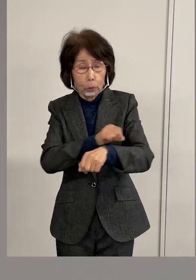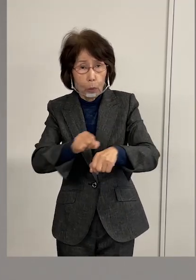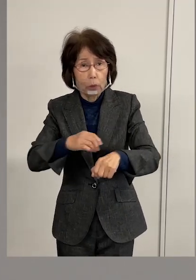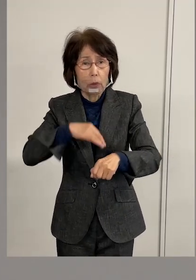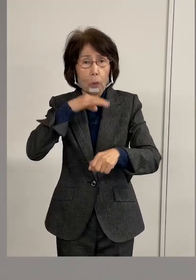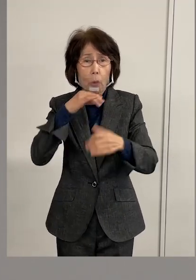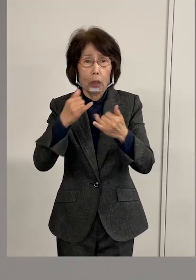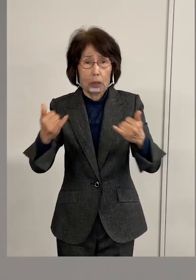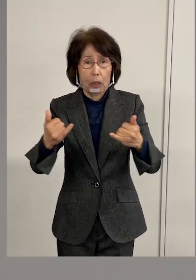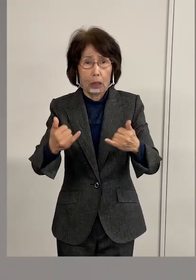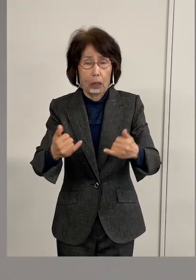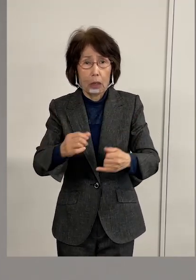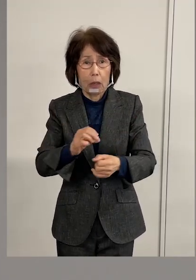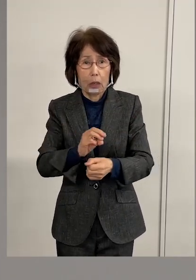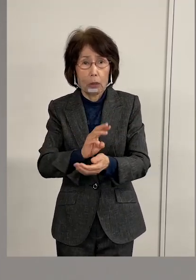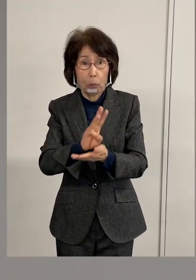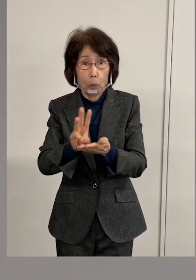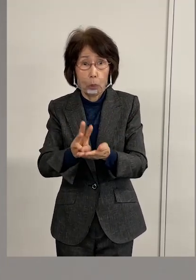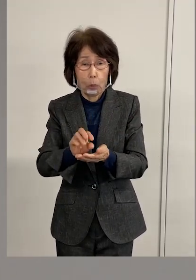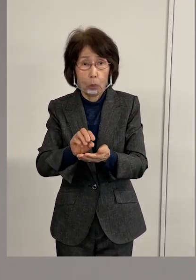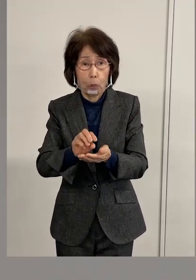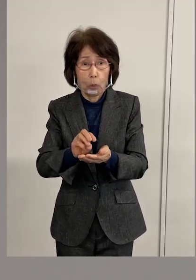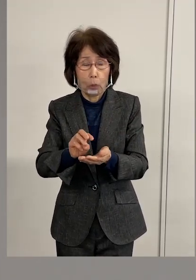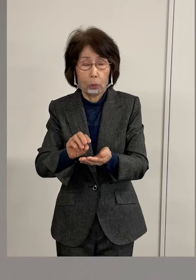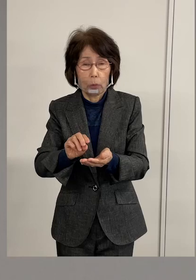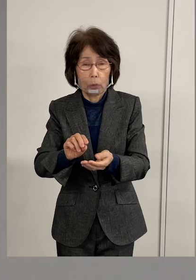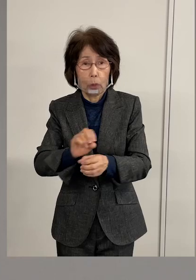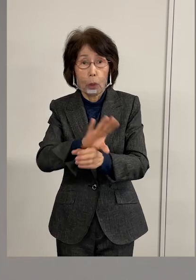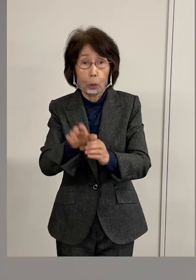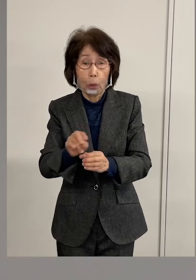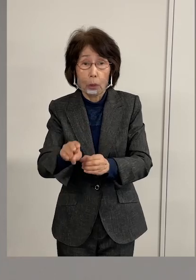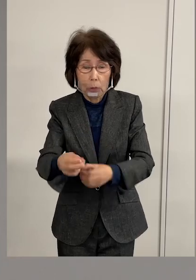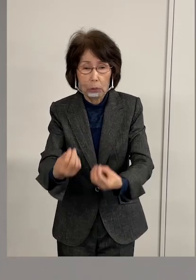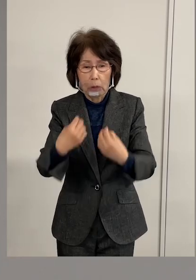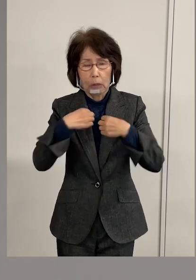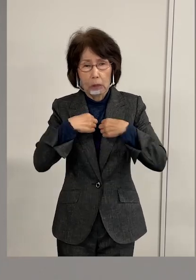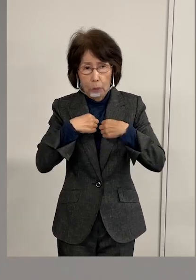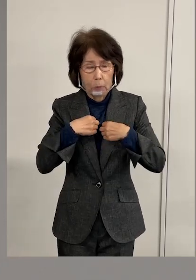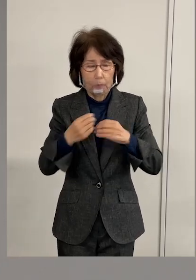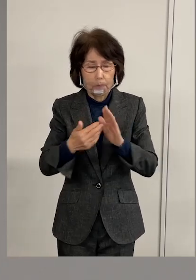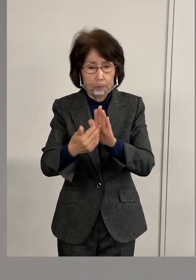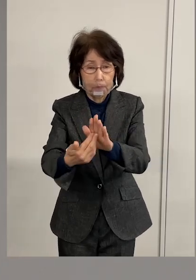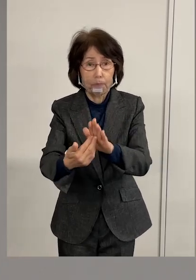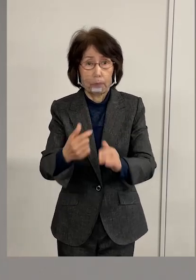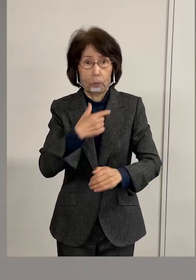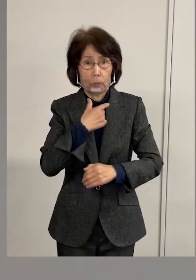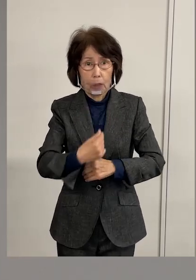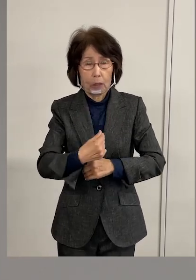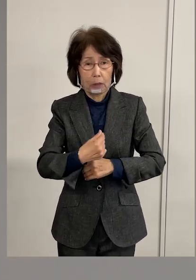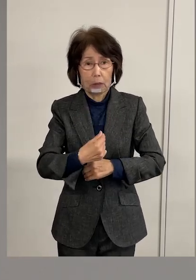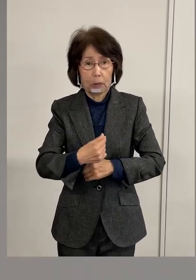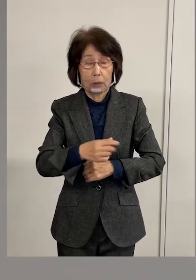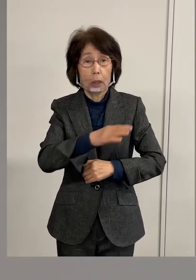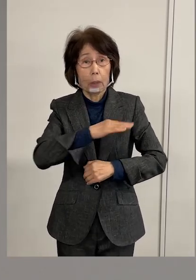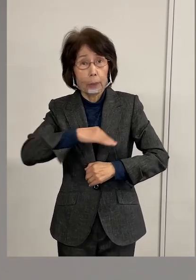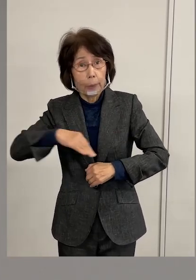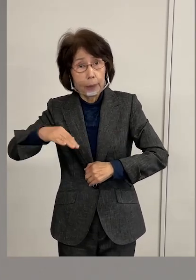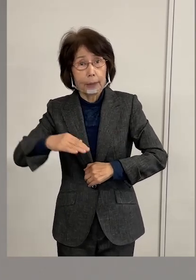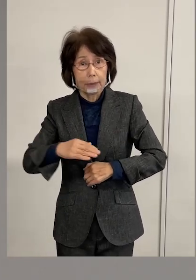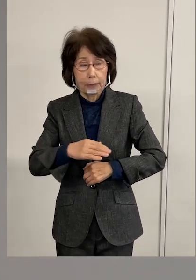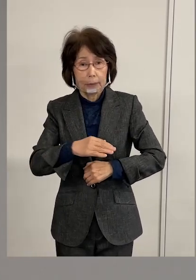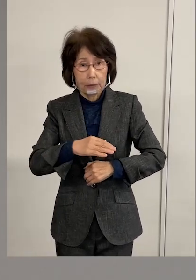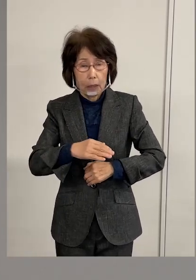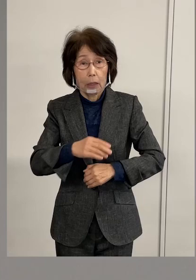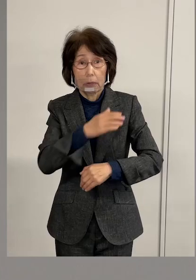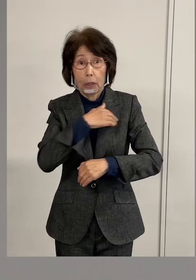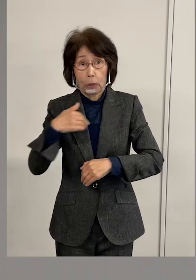のは、できるだけ、まあ、予防していく、必要がありますので、まあ、我々がおそらくできるのは注意喚起ということ